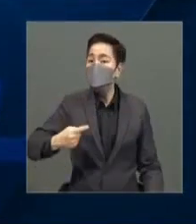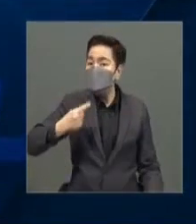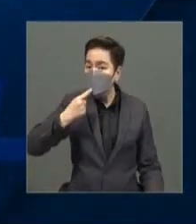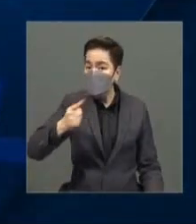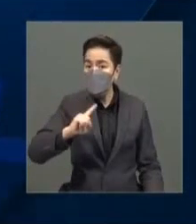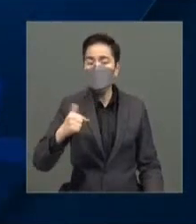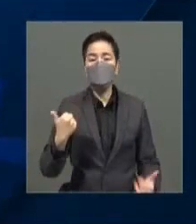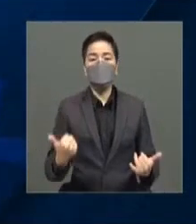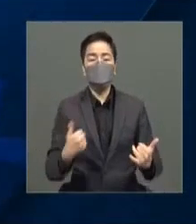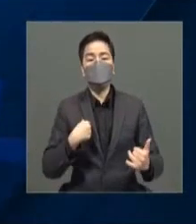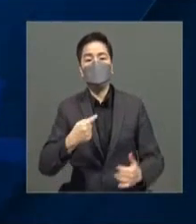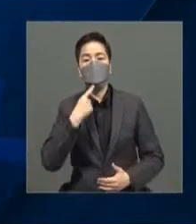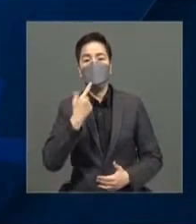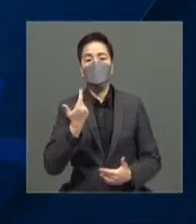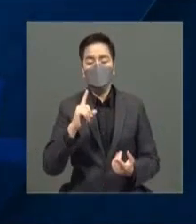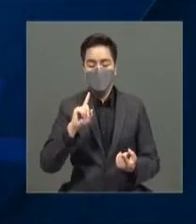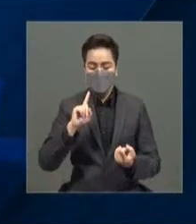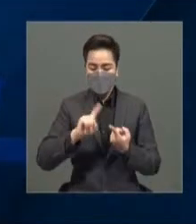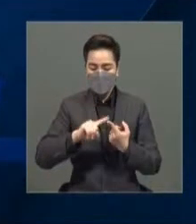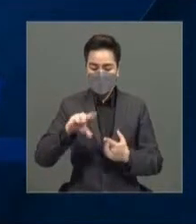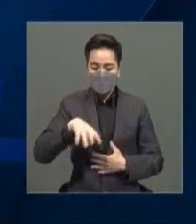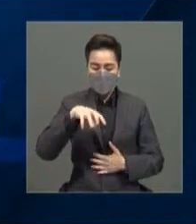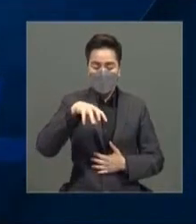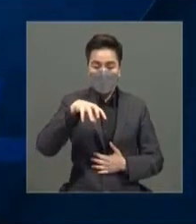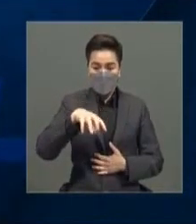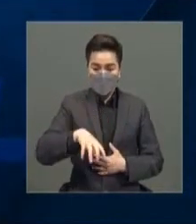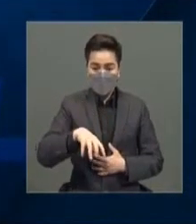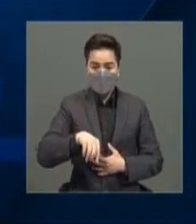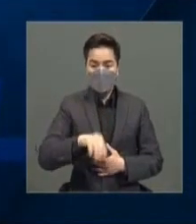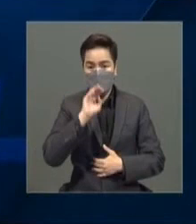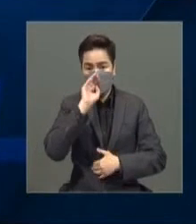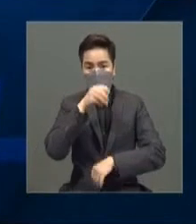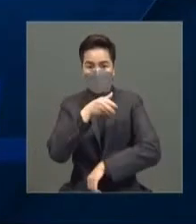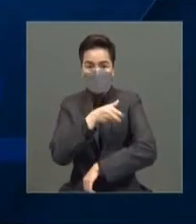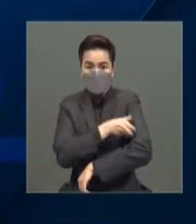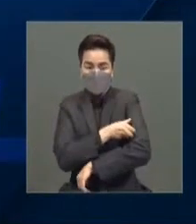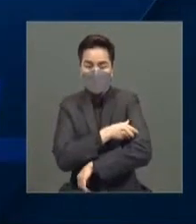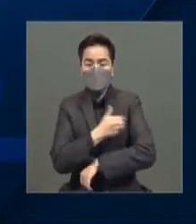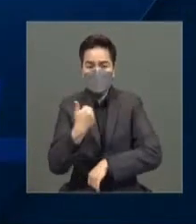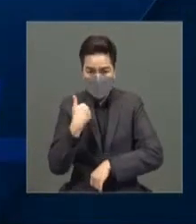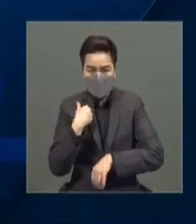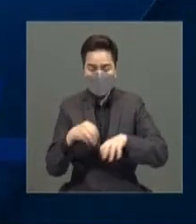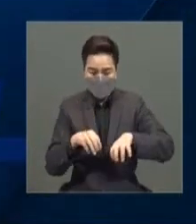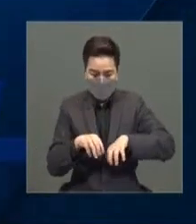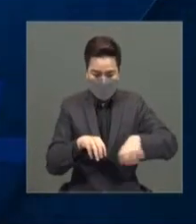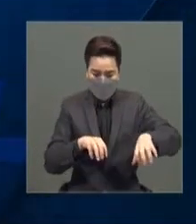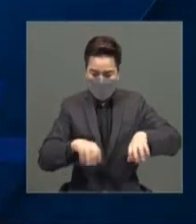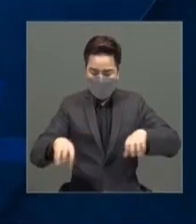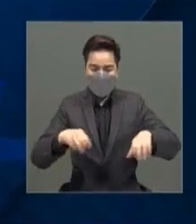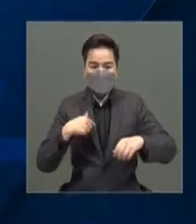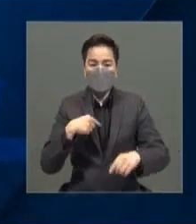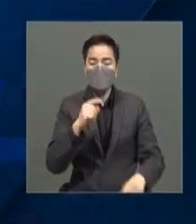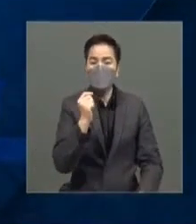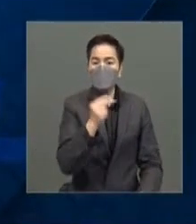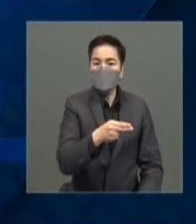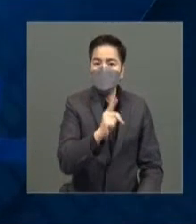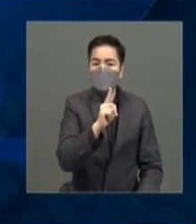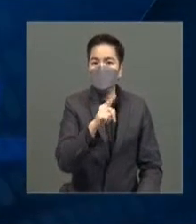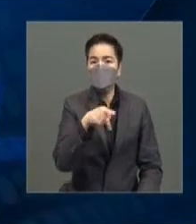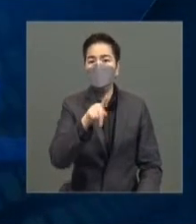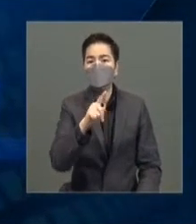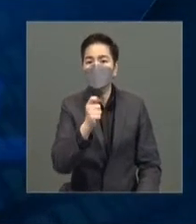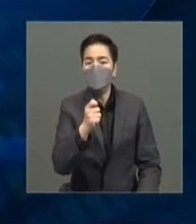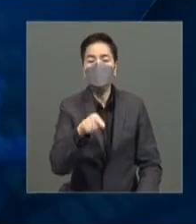ราบค่ะว่าที่ในสถานที่ที่กทม.ยังมีหน่วยฉีดวัคซีนของทปอก็คือ